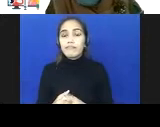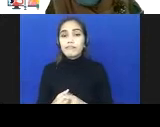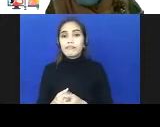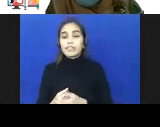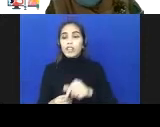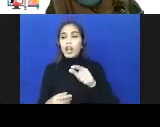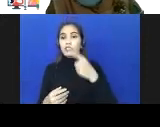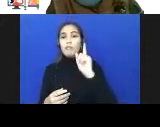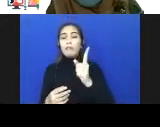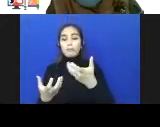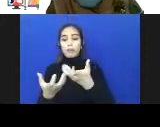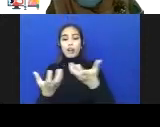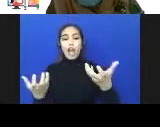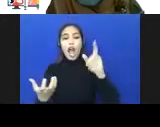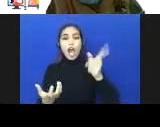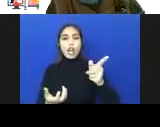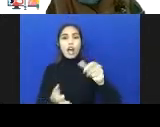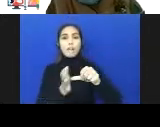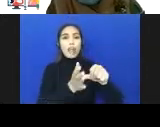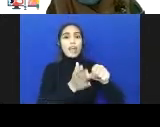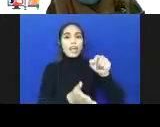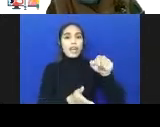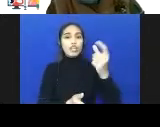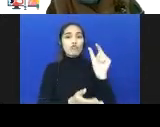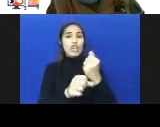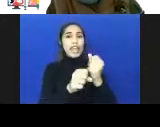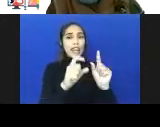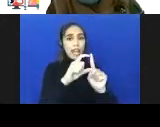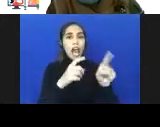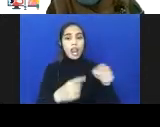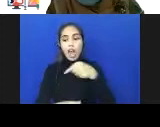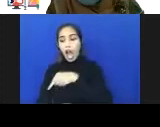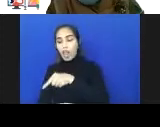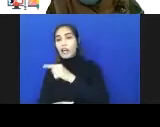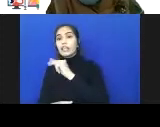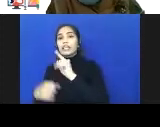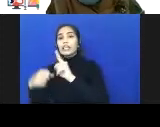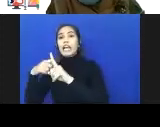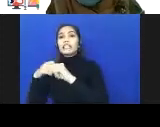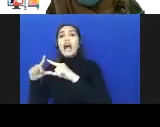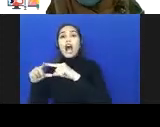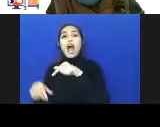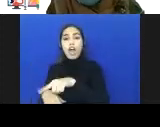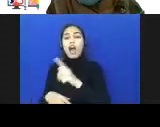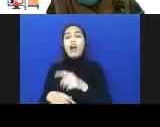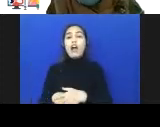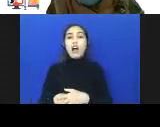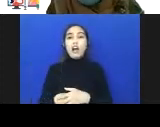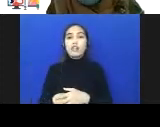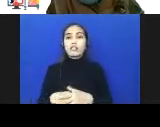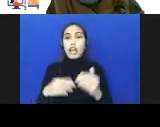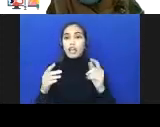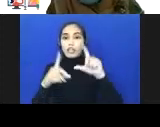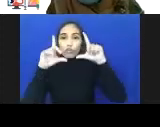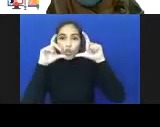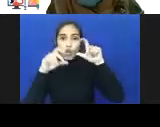di Puskesmas Katapang. Ini mungkin kondisi saat ini. Jadi di depan screening keluhan